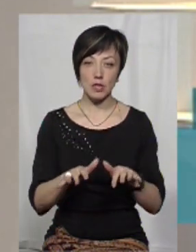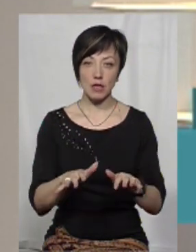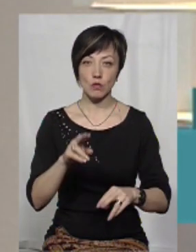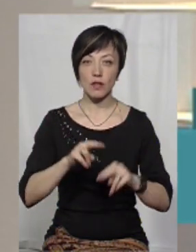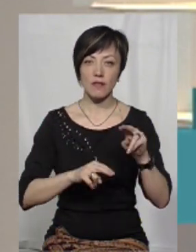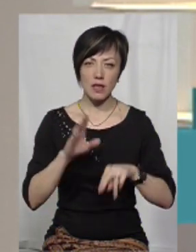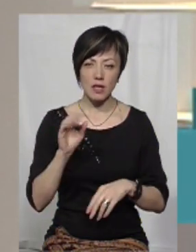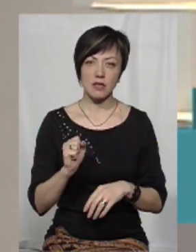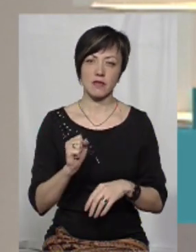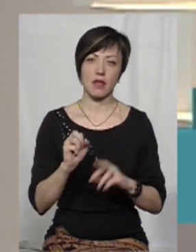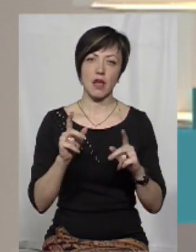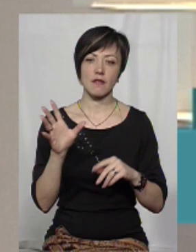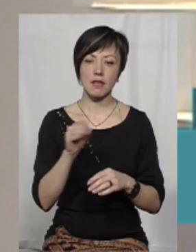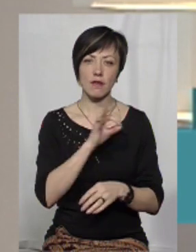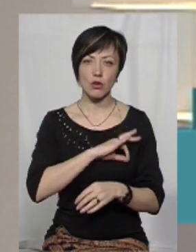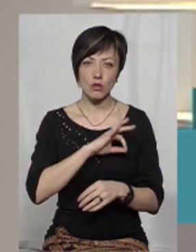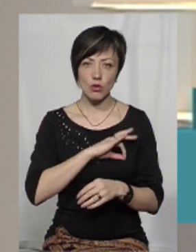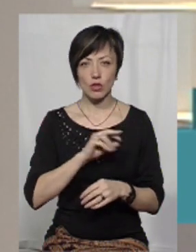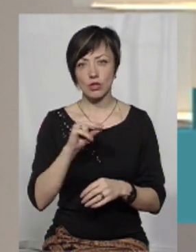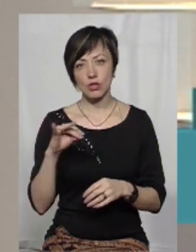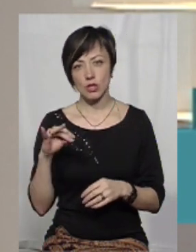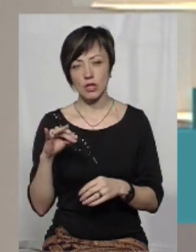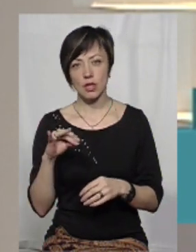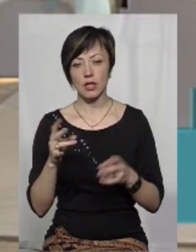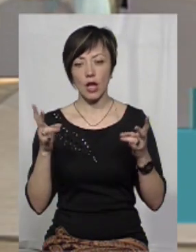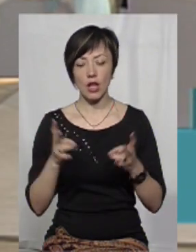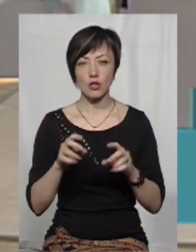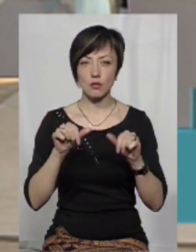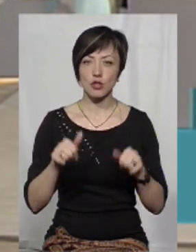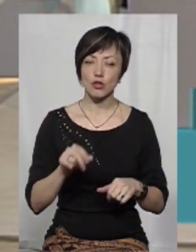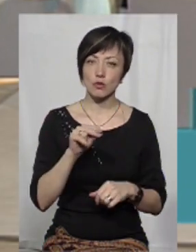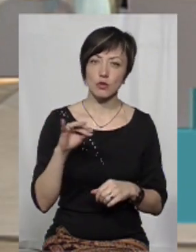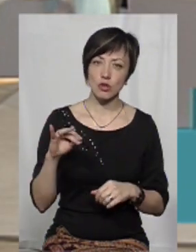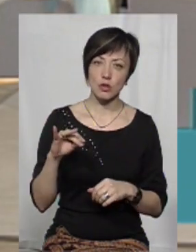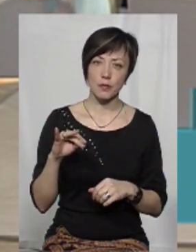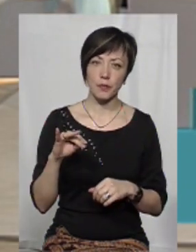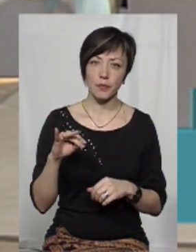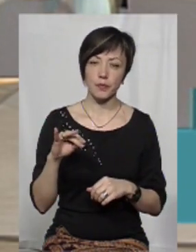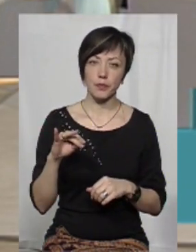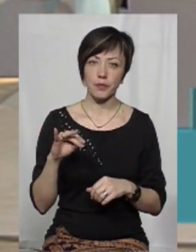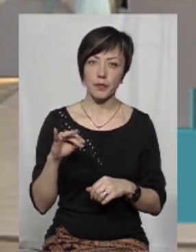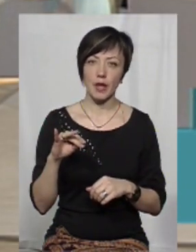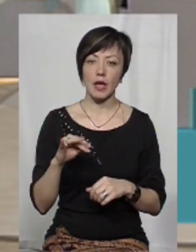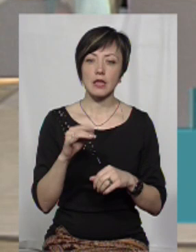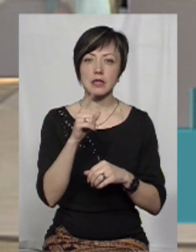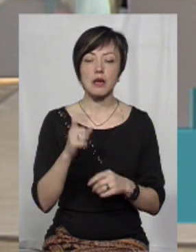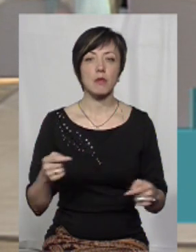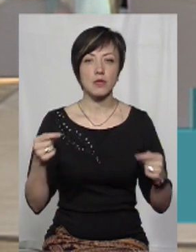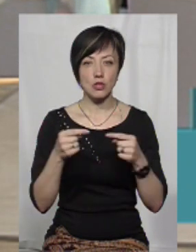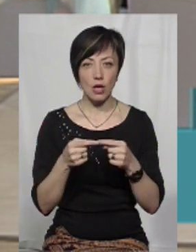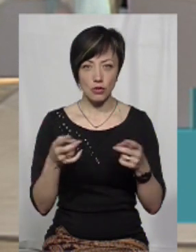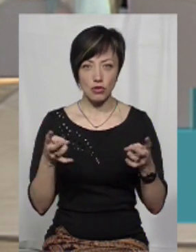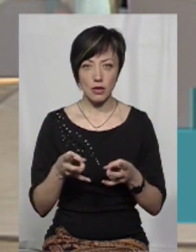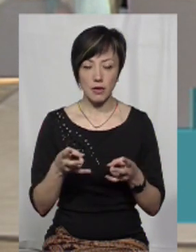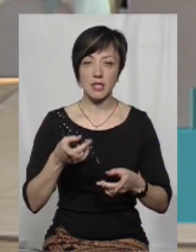процес будівництва, як там все використовується, чи належним чином, чи за призначенням?